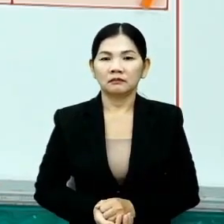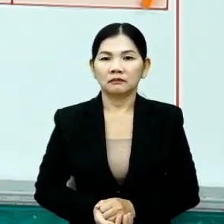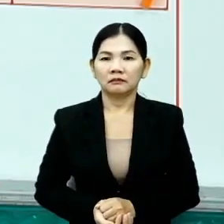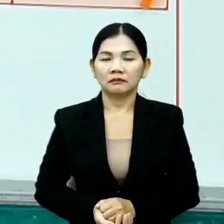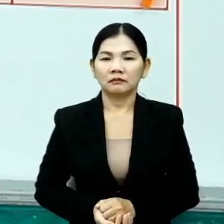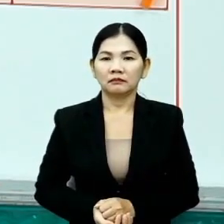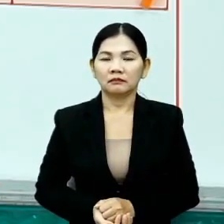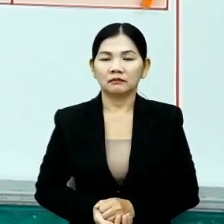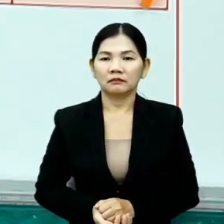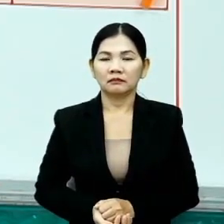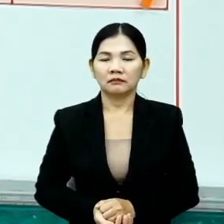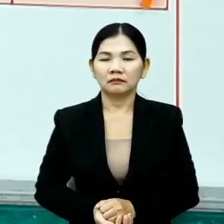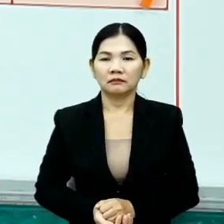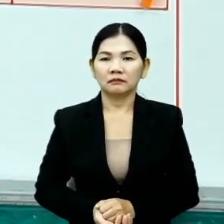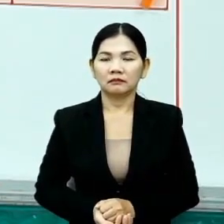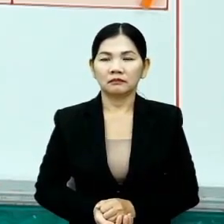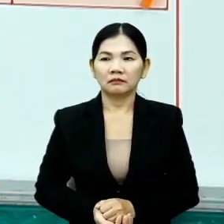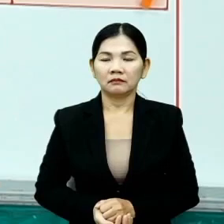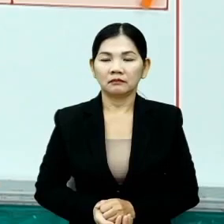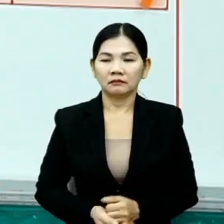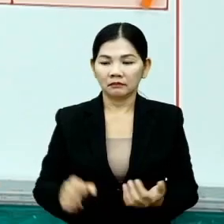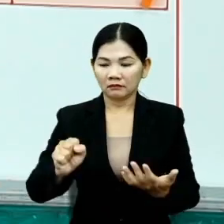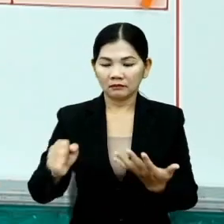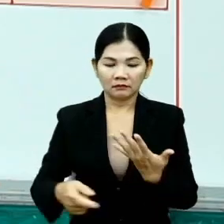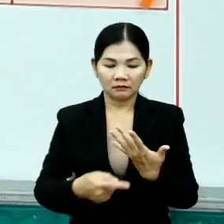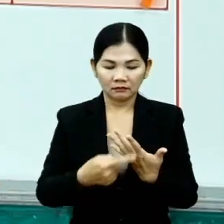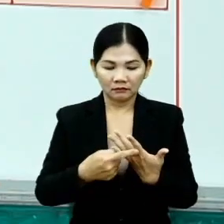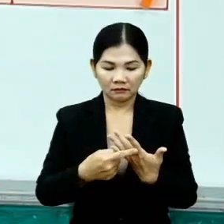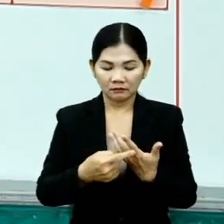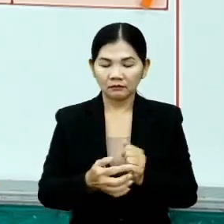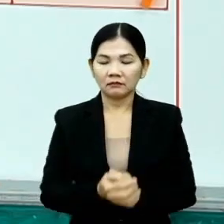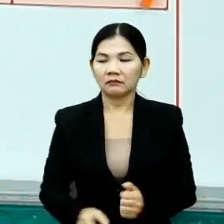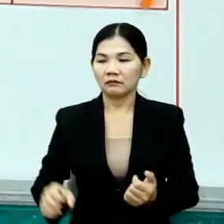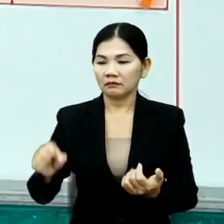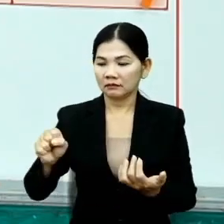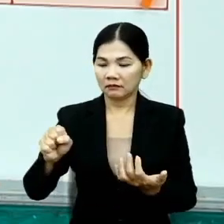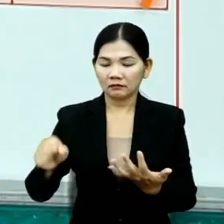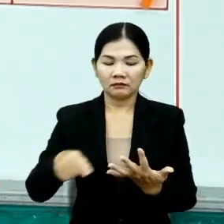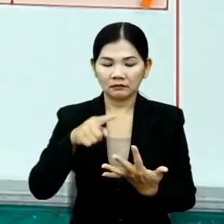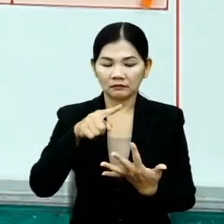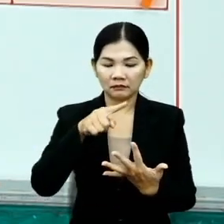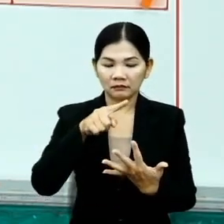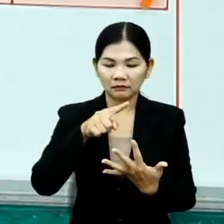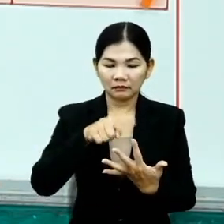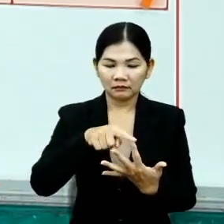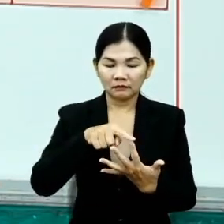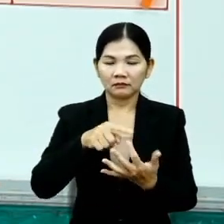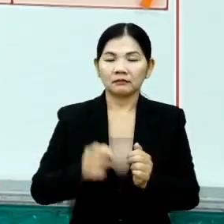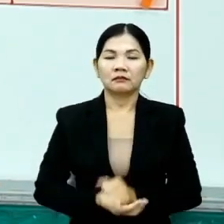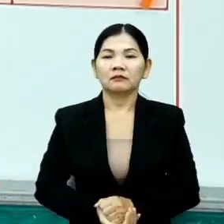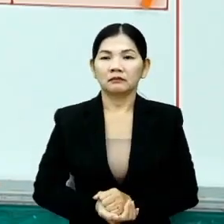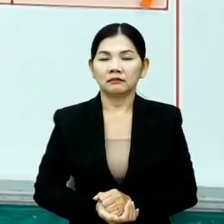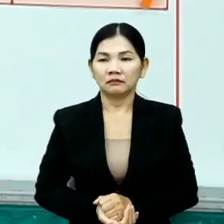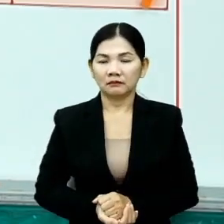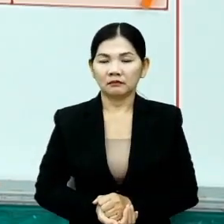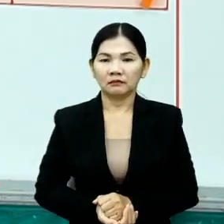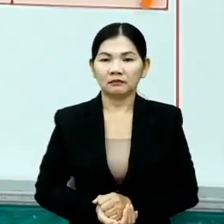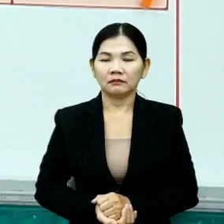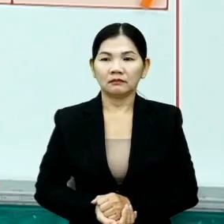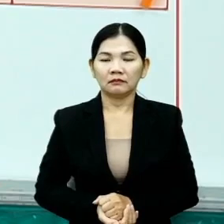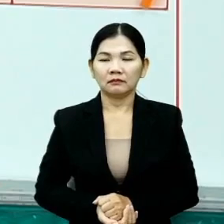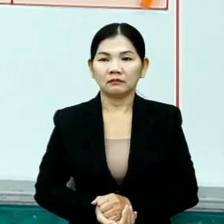té tà tò é té to á tá